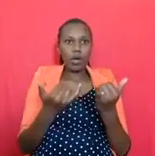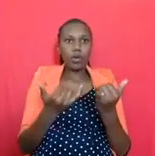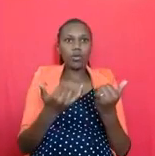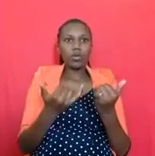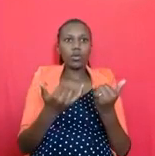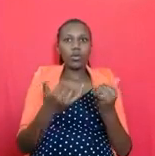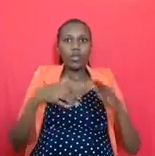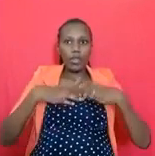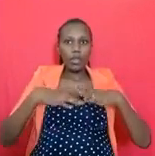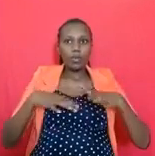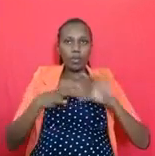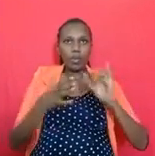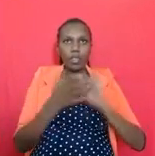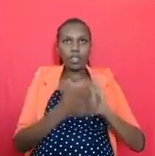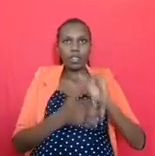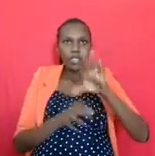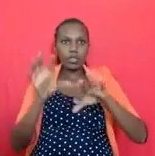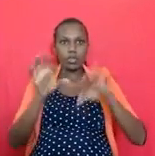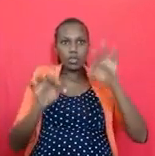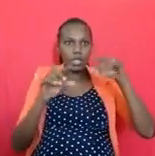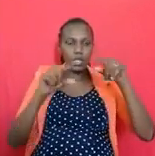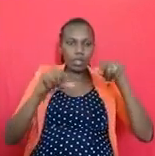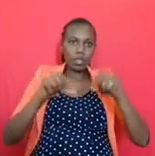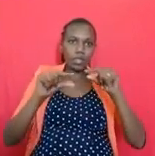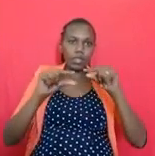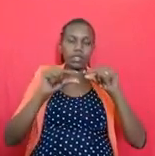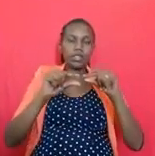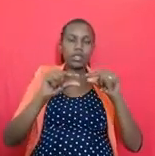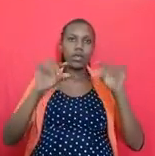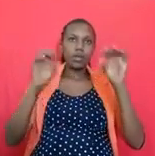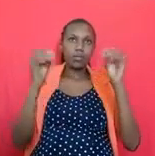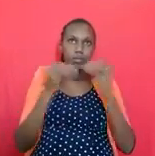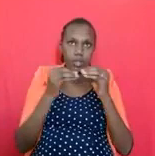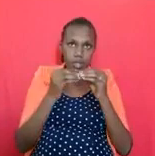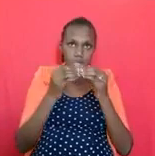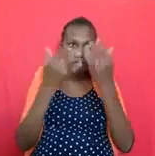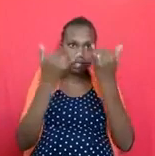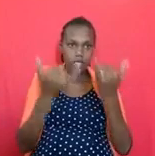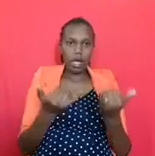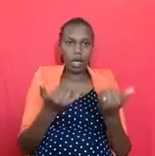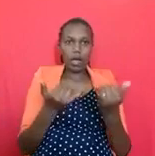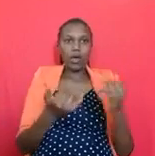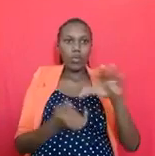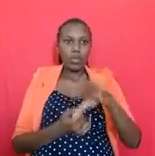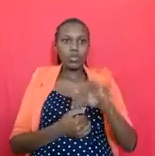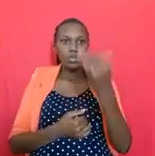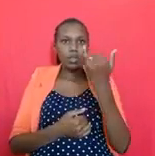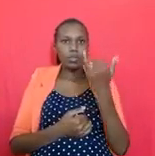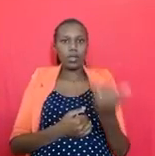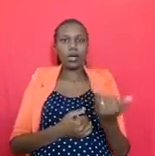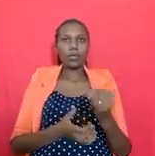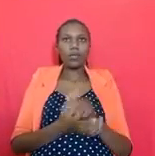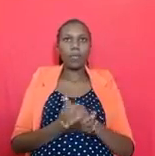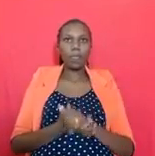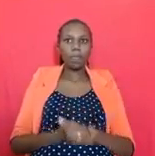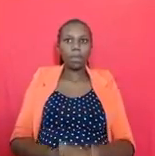agiruo dheni wa mushamani yoyo, Leu niyo tuko dhura.